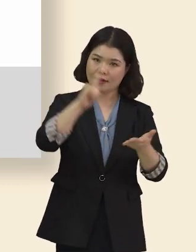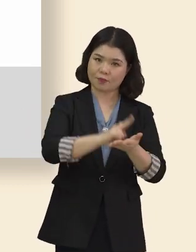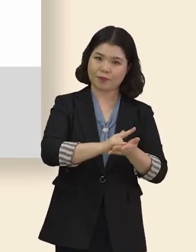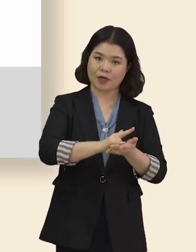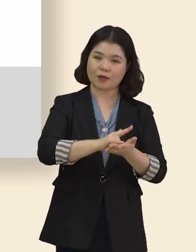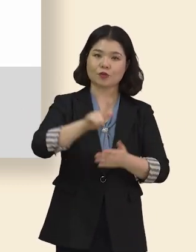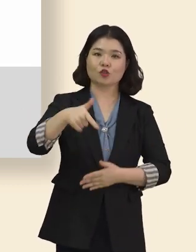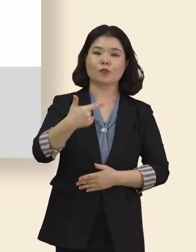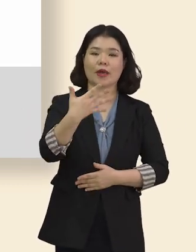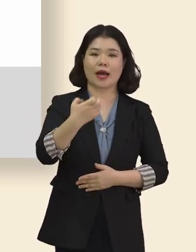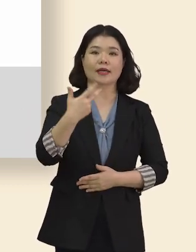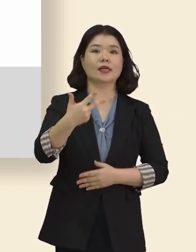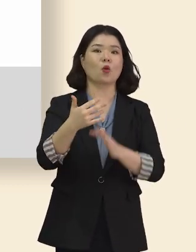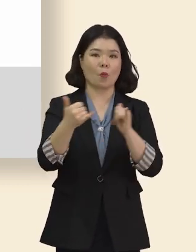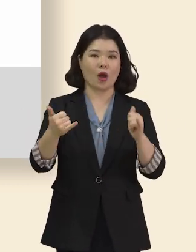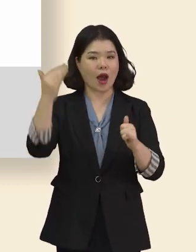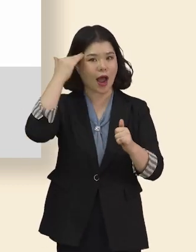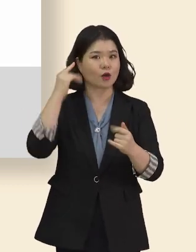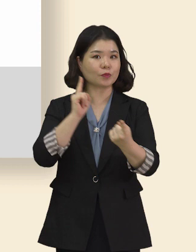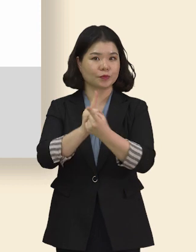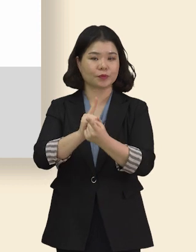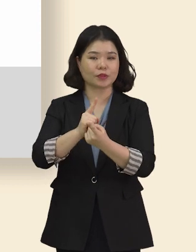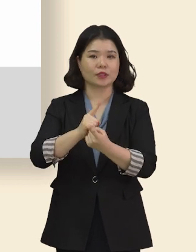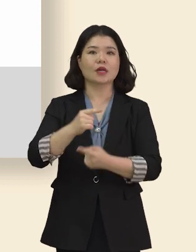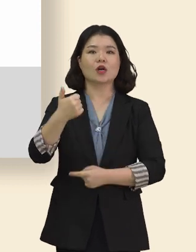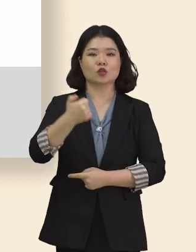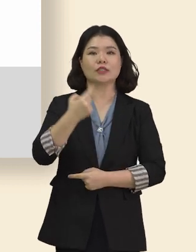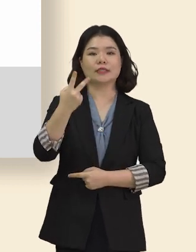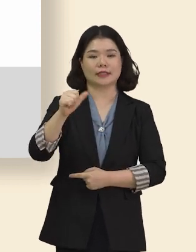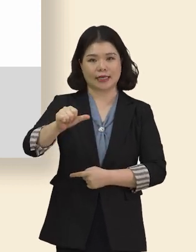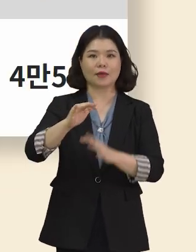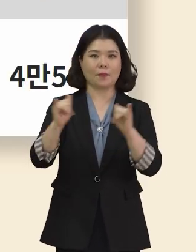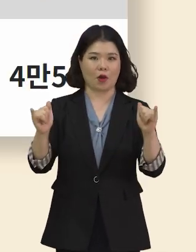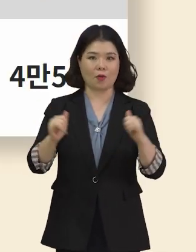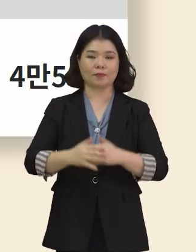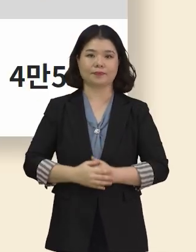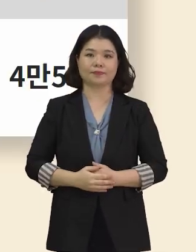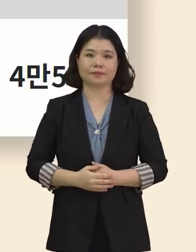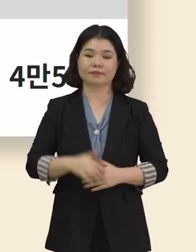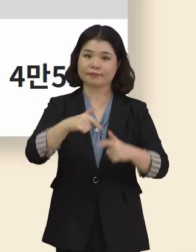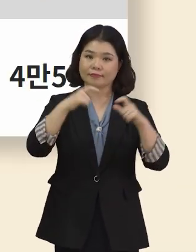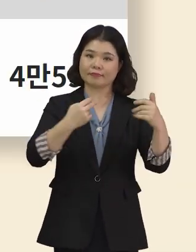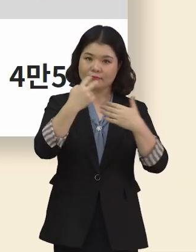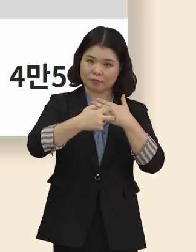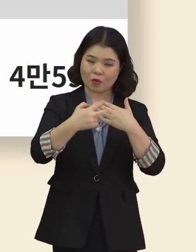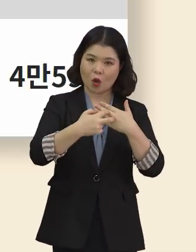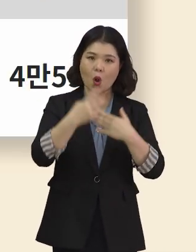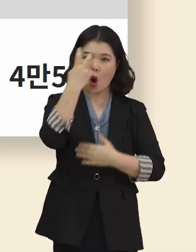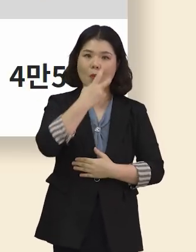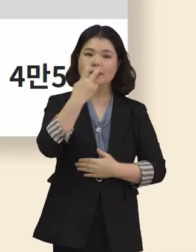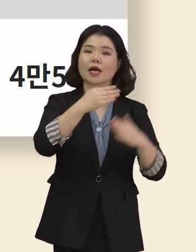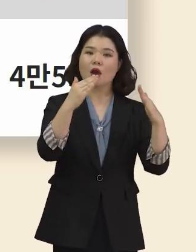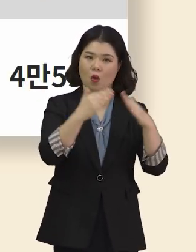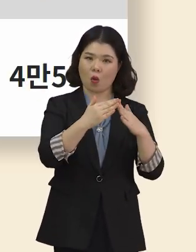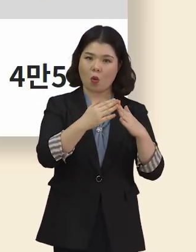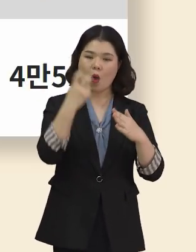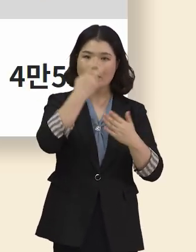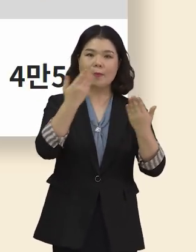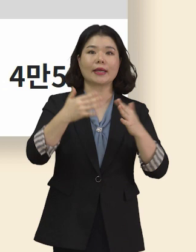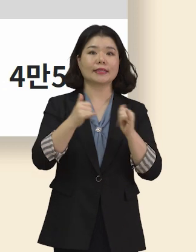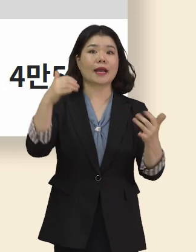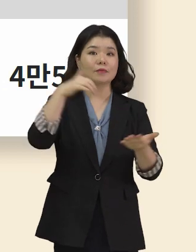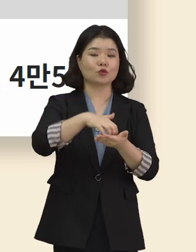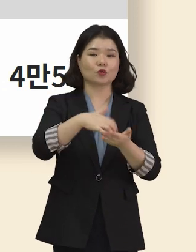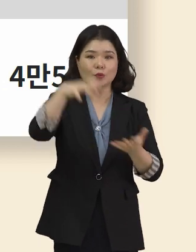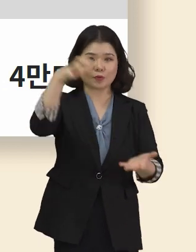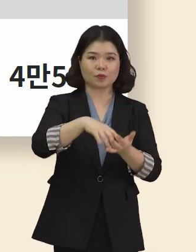입국자는 697명, 국내 접촉자는 55명입니다. 강남구 보건소 선별진료소 누적 검체 검사자는